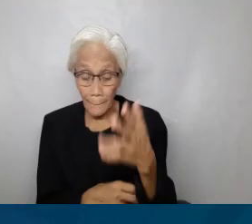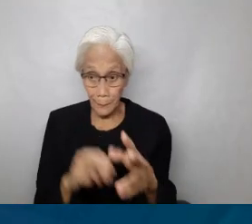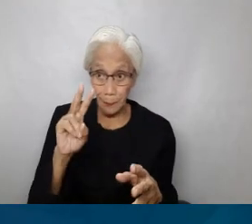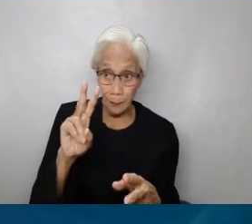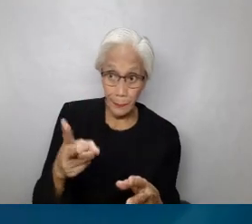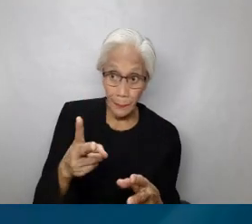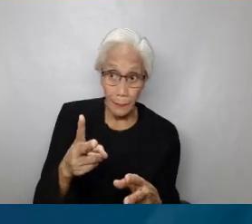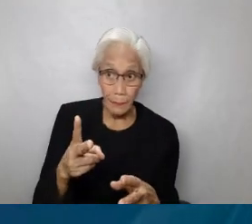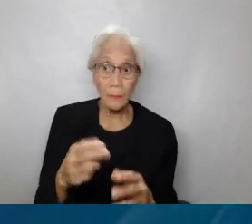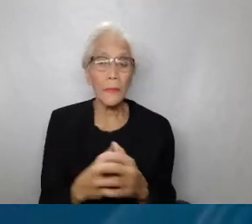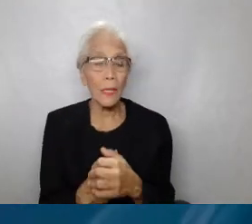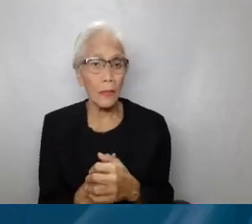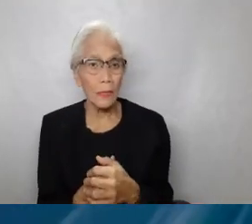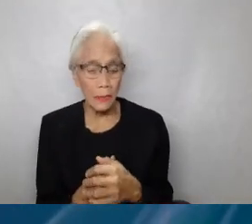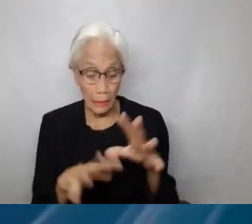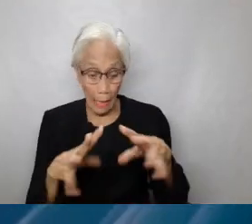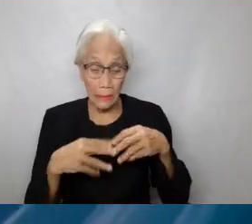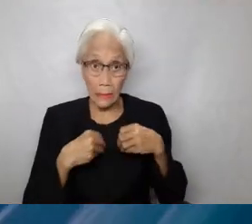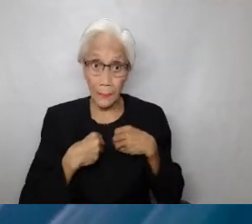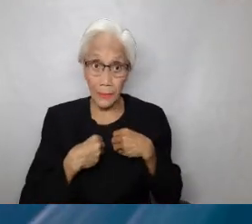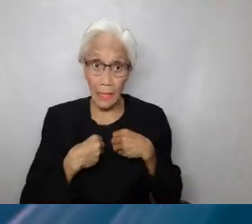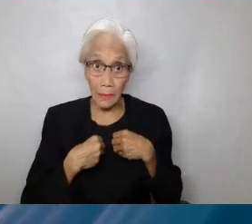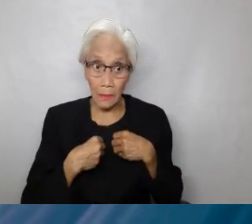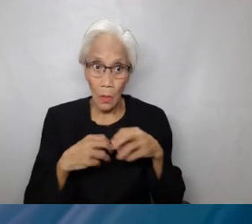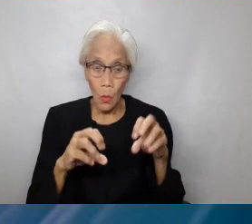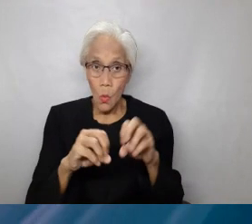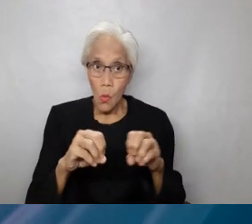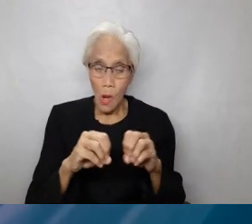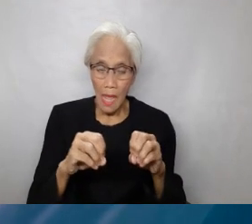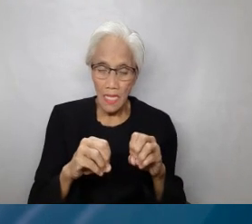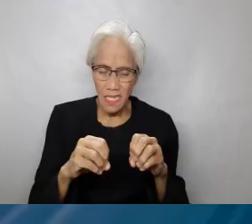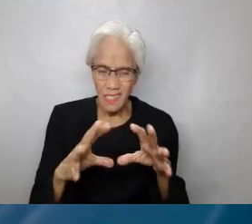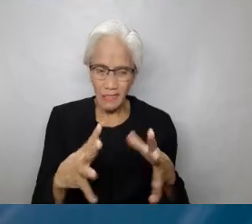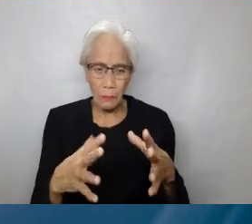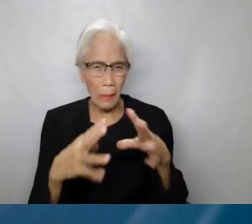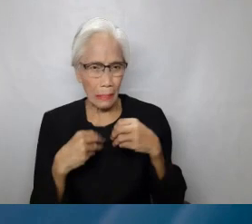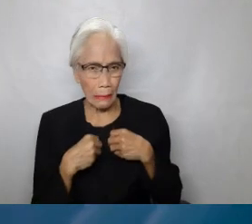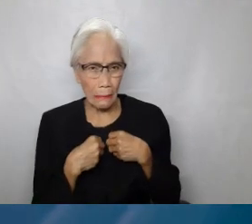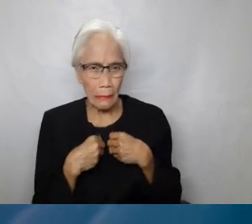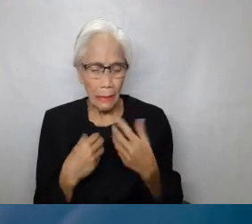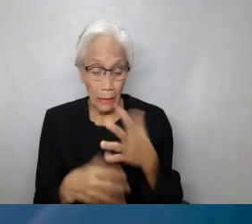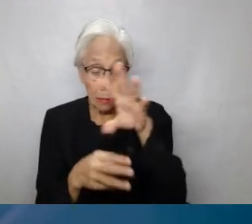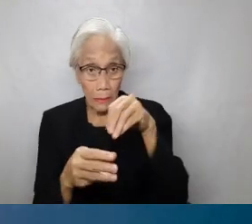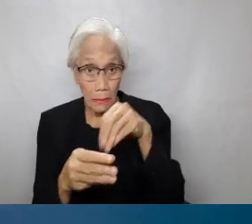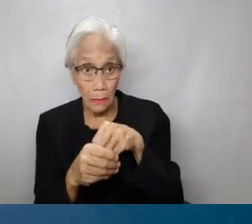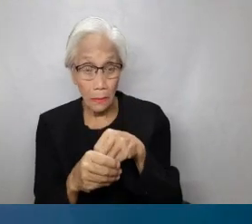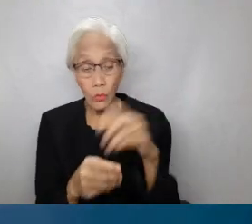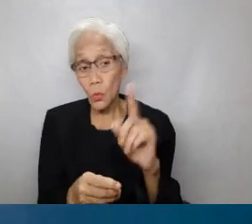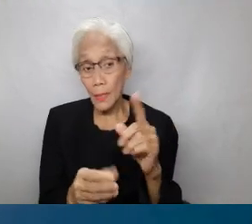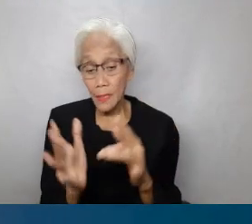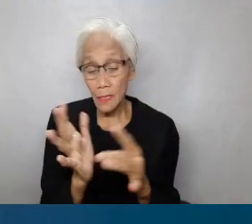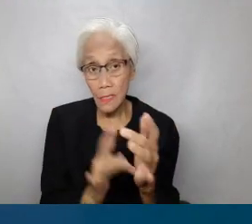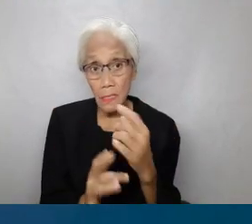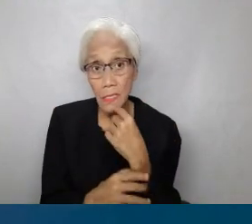lang. Ang ikalawang mark ng tact ay acceptance. Walang patakarang pagtanggap. Nakapaloob naman